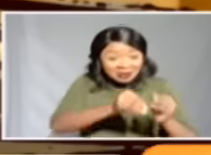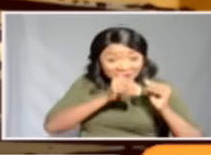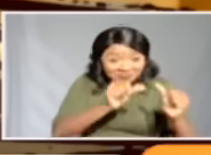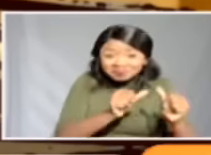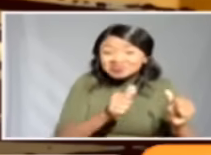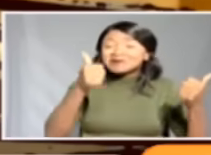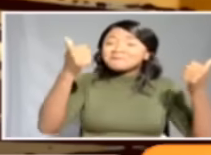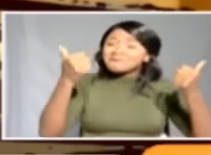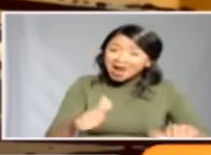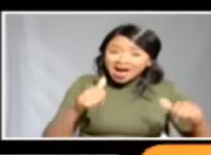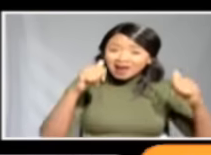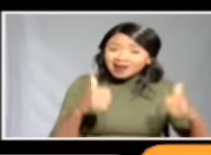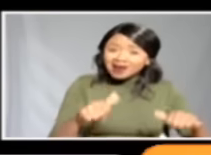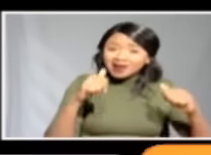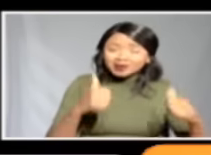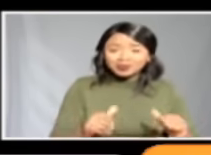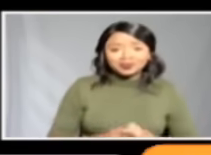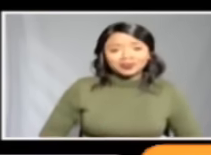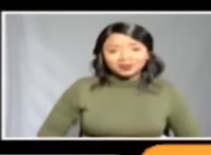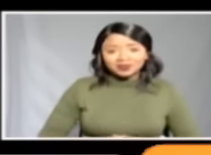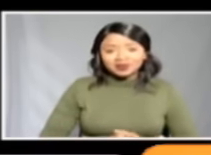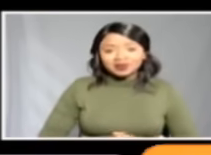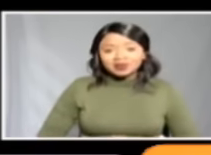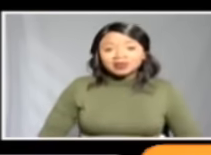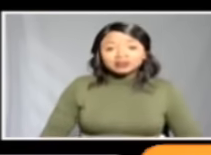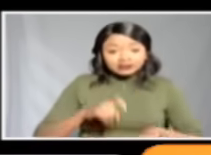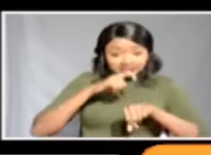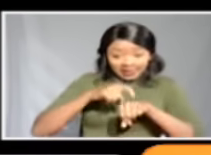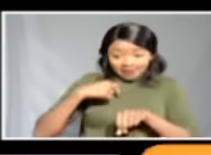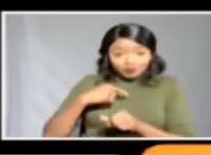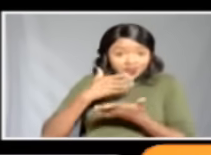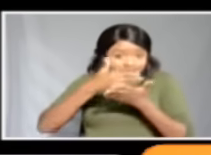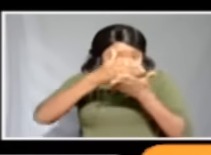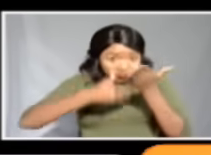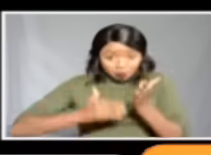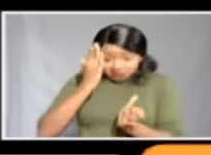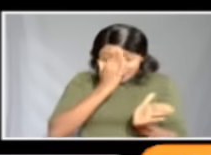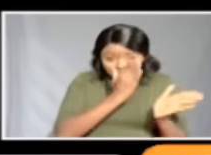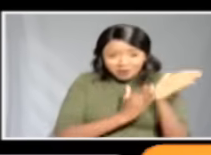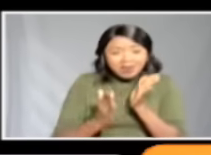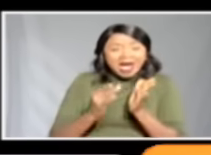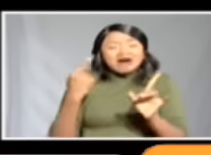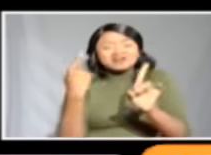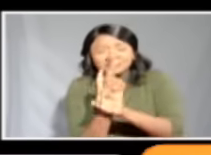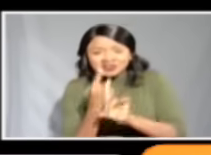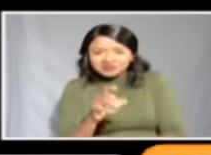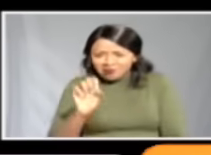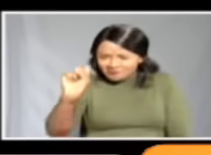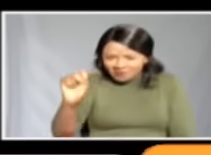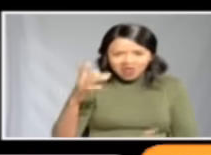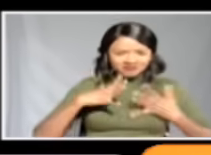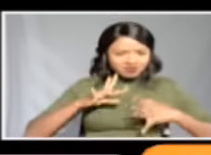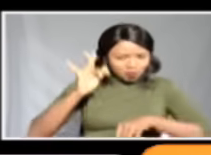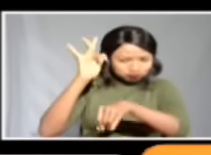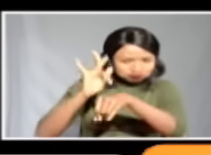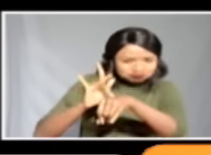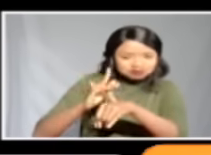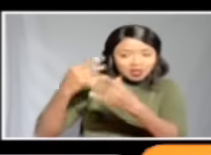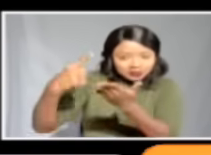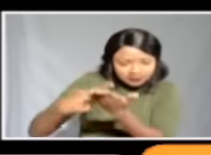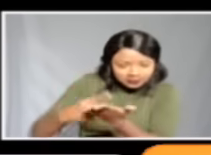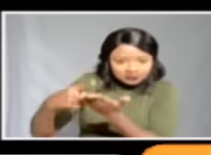haijatatuliwa mahakamani. Wakati wa kukuandalia taarifa hii, kuna waathiriwa watano tuliozungumza nao,